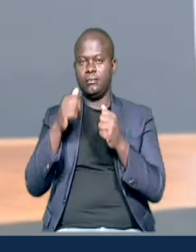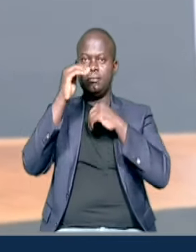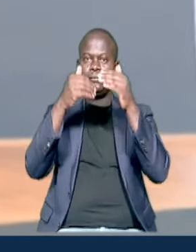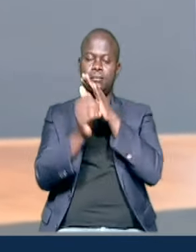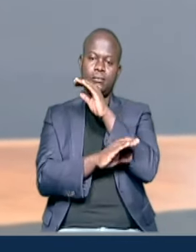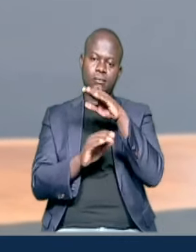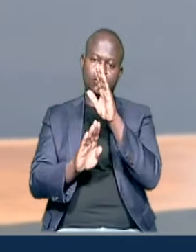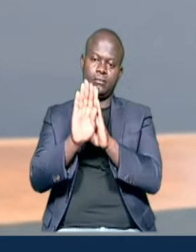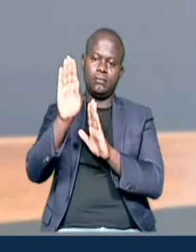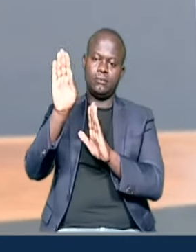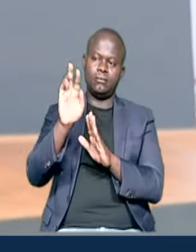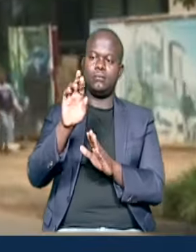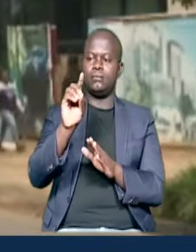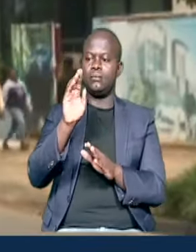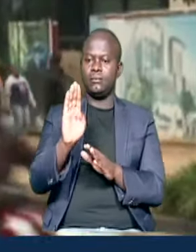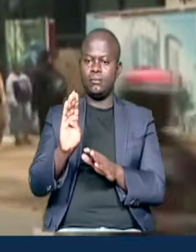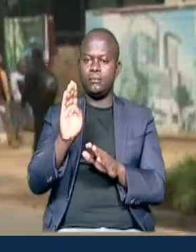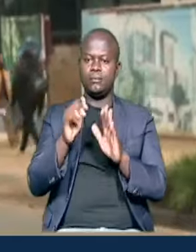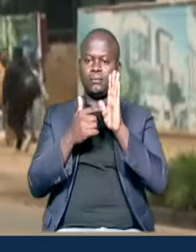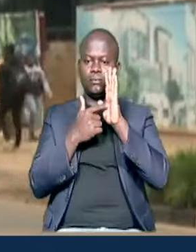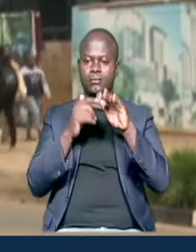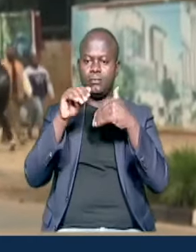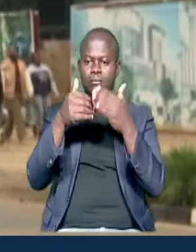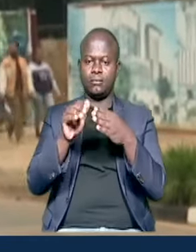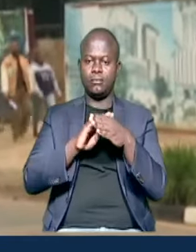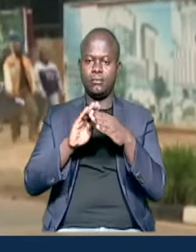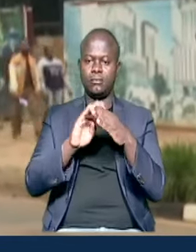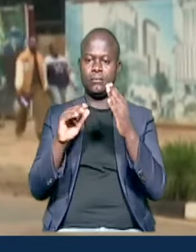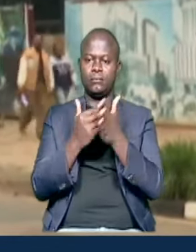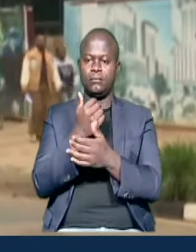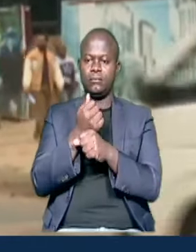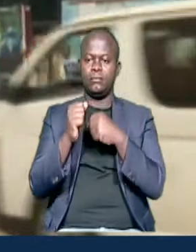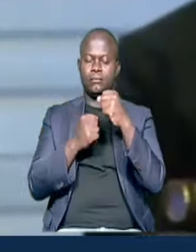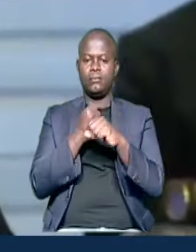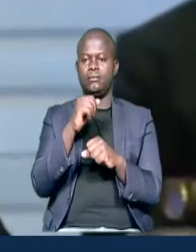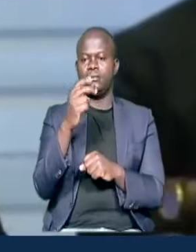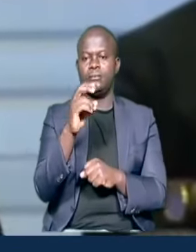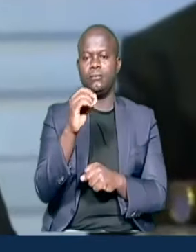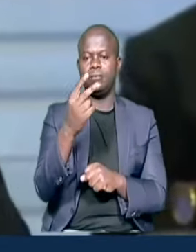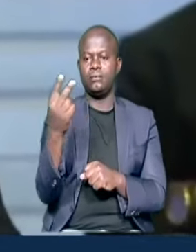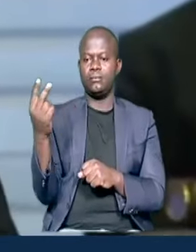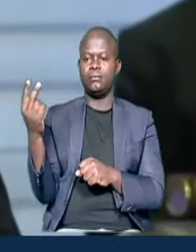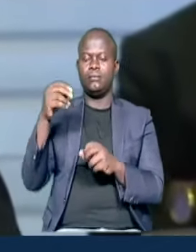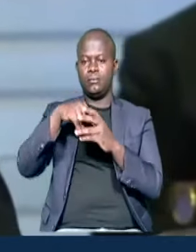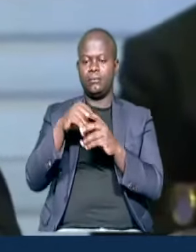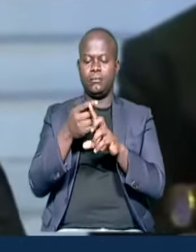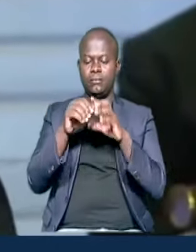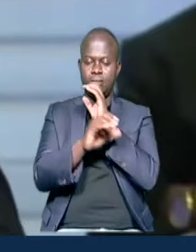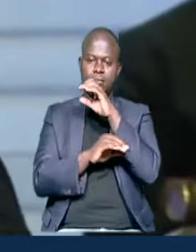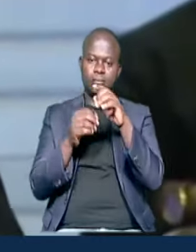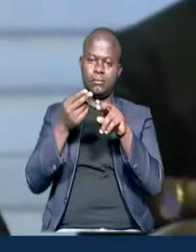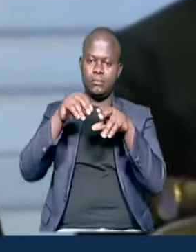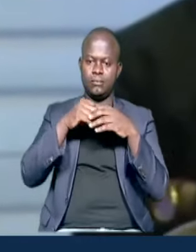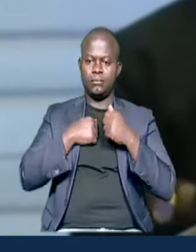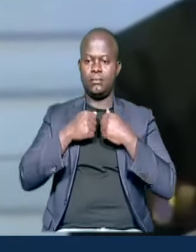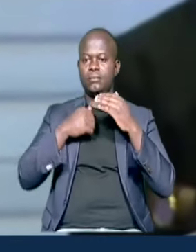rw'igihugu rw'iterambere RDB rwagaragaje ko ishoramari rishya ryakozwe mu 2022 ririmo irikomoka mu bihugu byabereye mu Rwanda